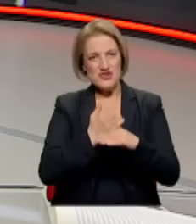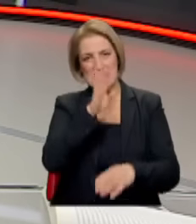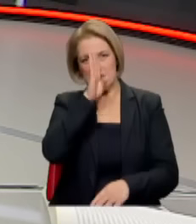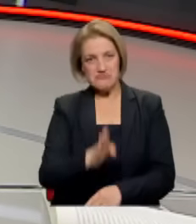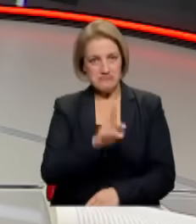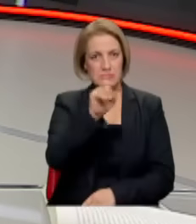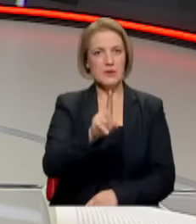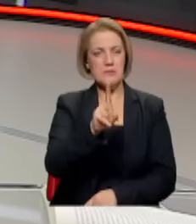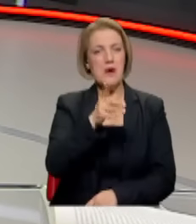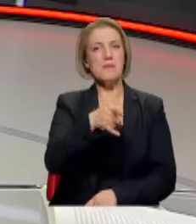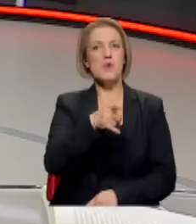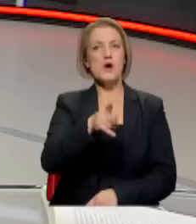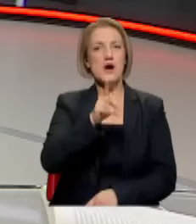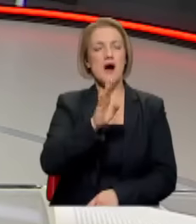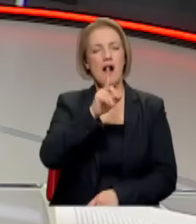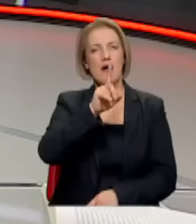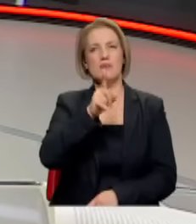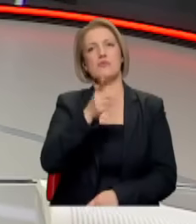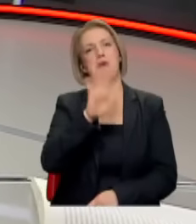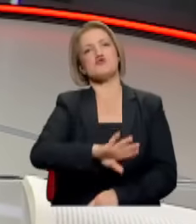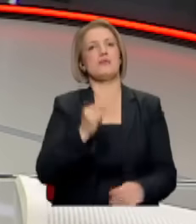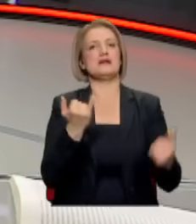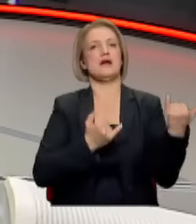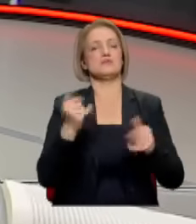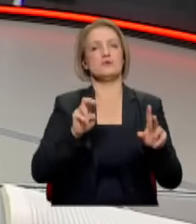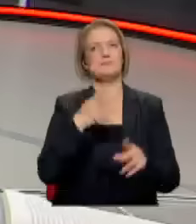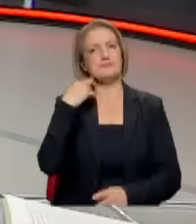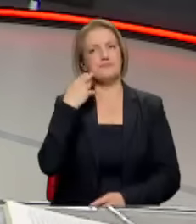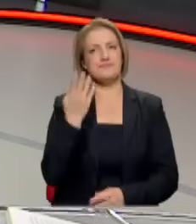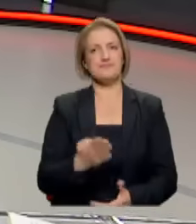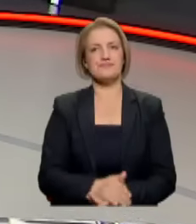tartışma konusu olsaydı bu ülke bu halde olmazdı efendim